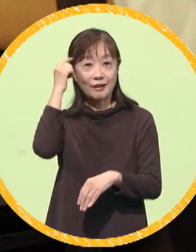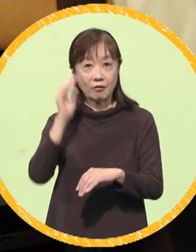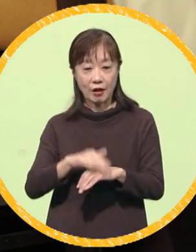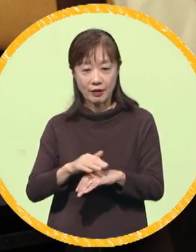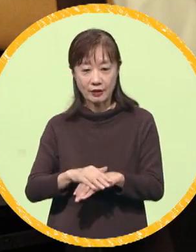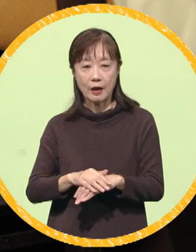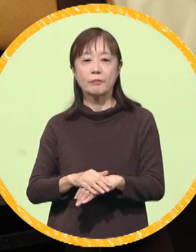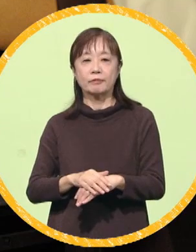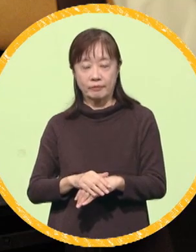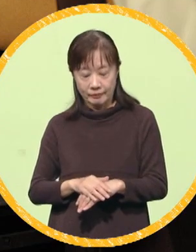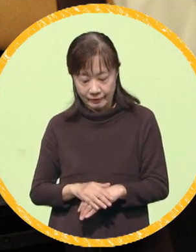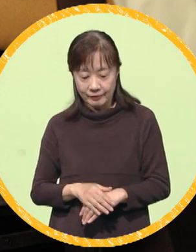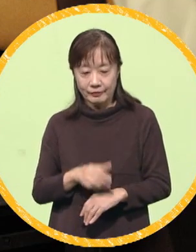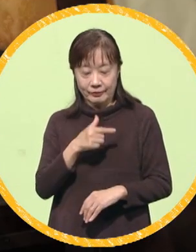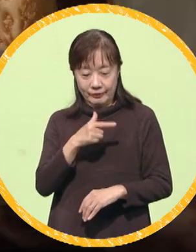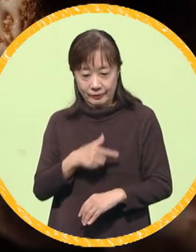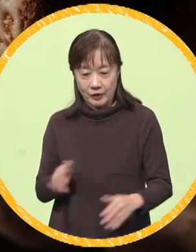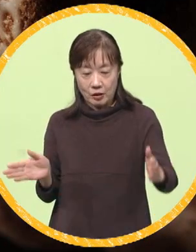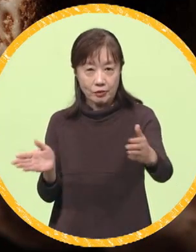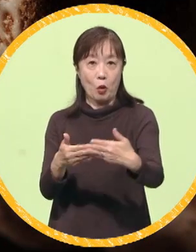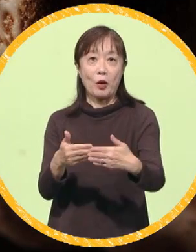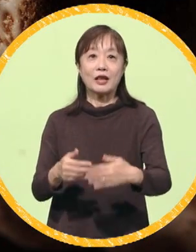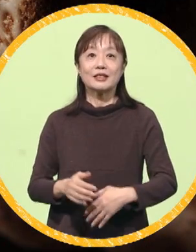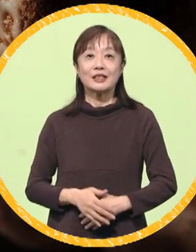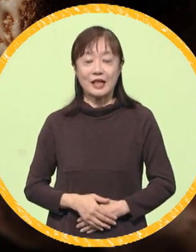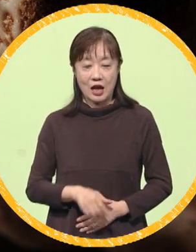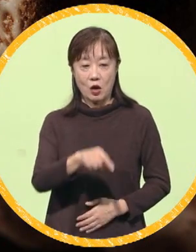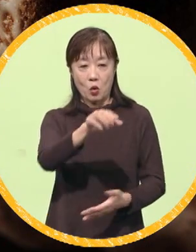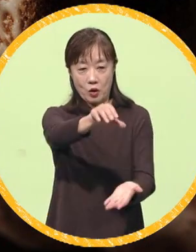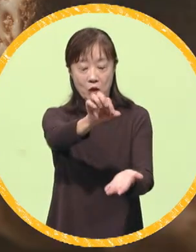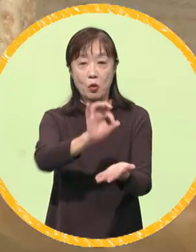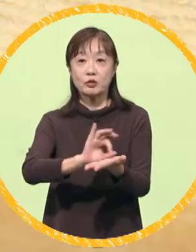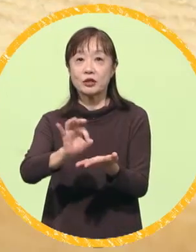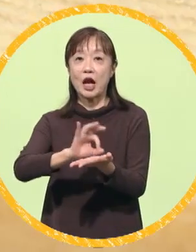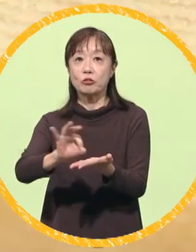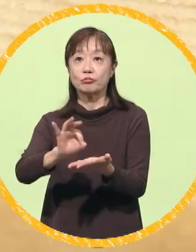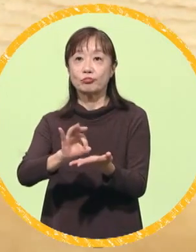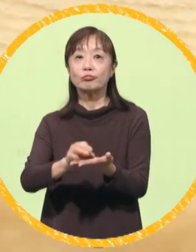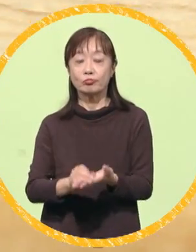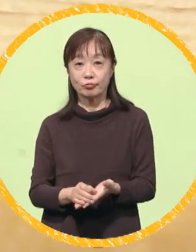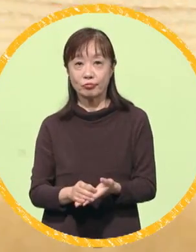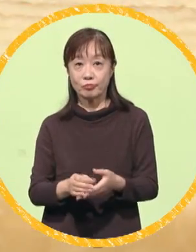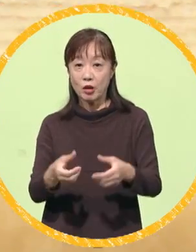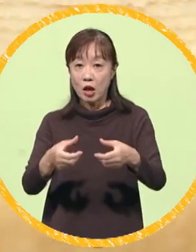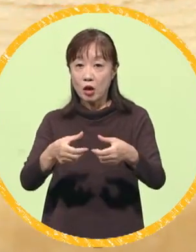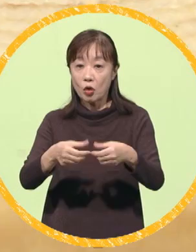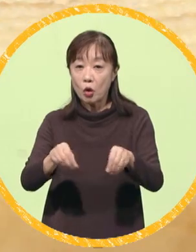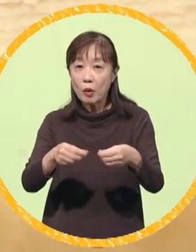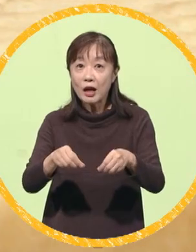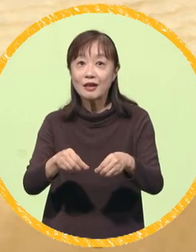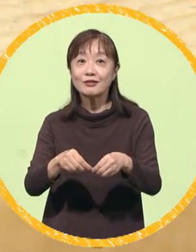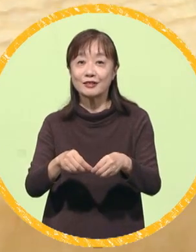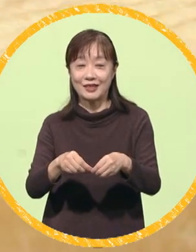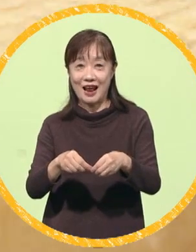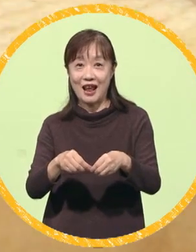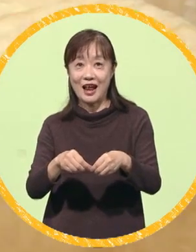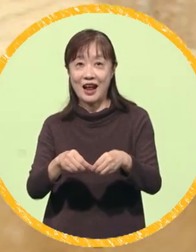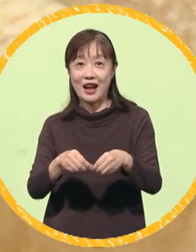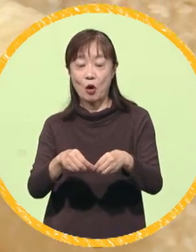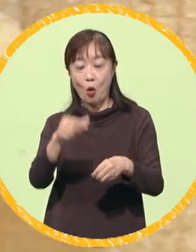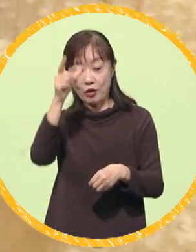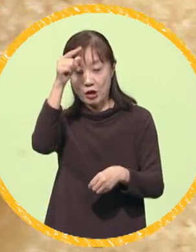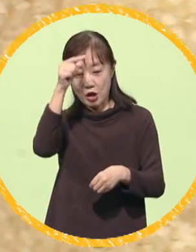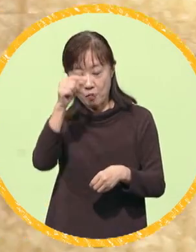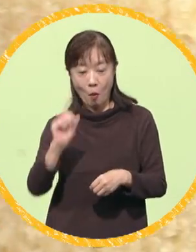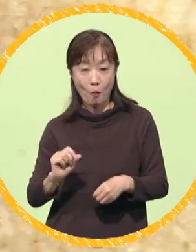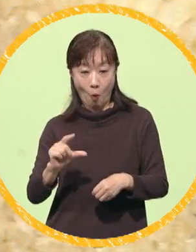ういうのにね、共感して相模っ子を使い始めたということで、黄身がきめ細かくて白身が濃厚でバームクーヘンに合うんだそうですよ。